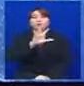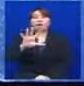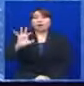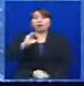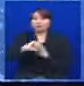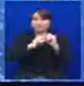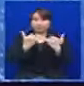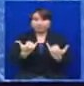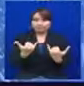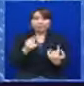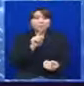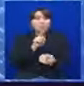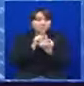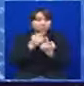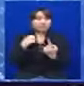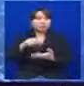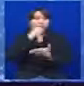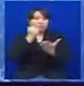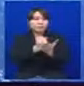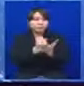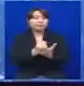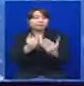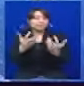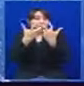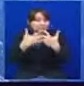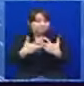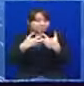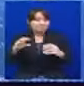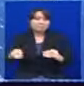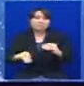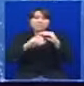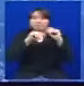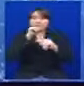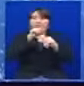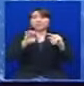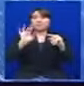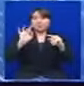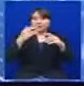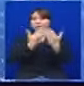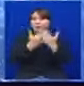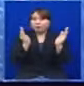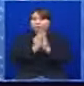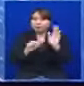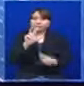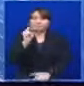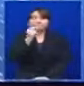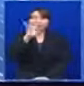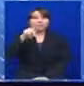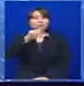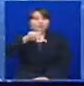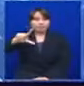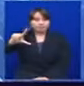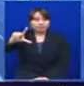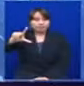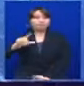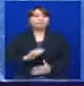ปีนี้นะคะพบว่ามียอดการจดทะเบียนกรรมสิทธิ์เครื่องจักรพุ่งขึ้นถึง108มูลค่ารวมกว่า 34,000 ล้านบาทเลย